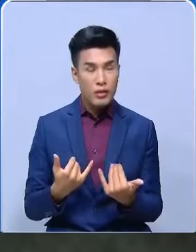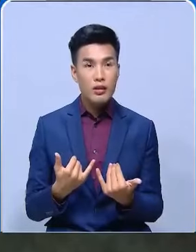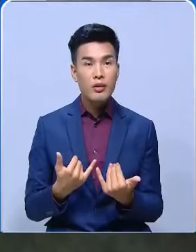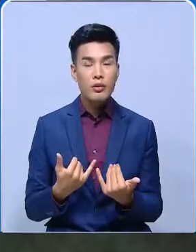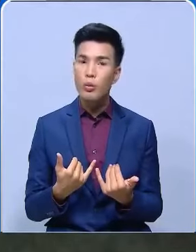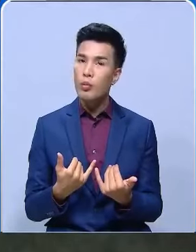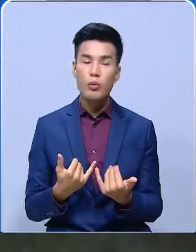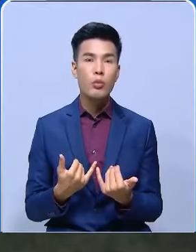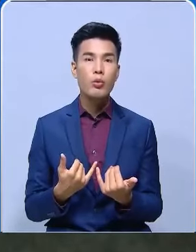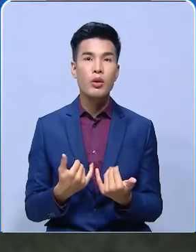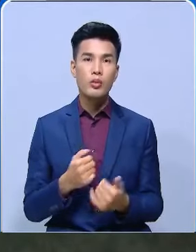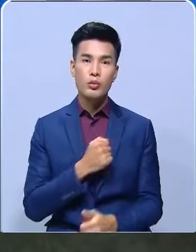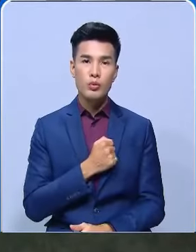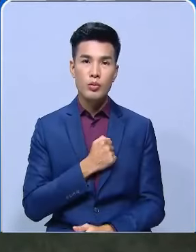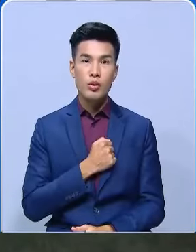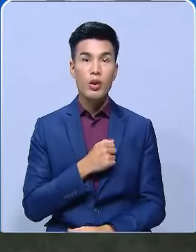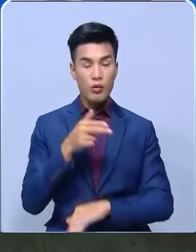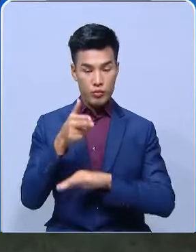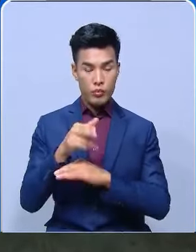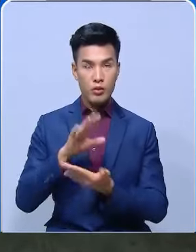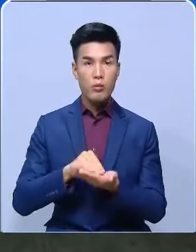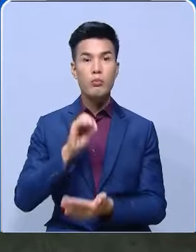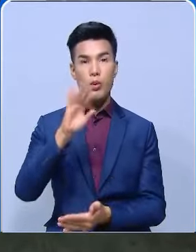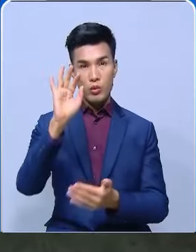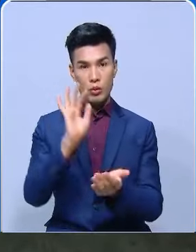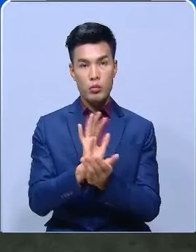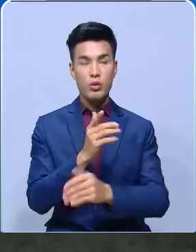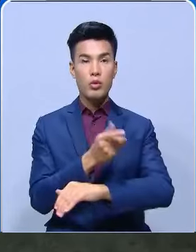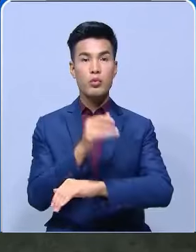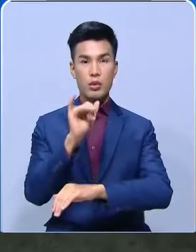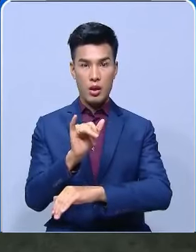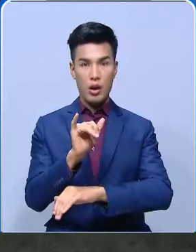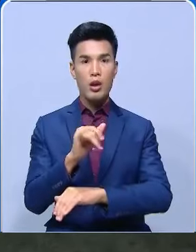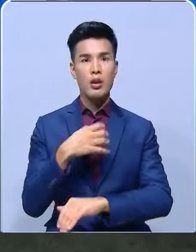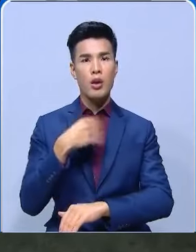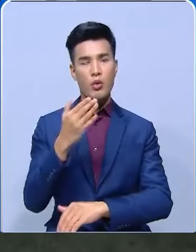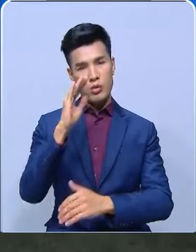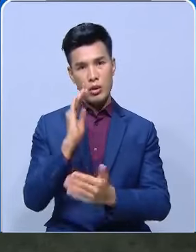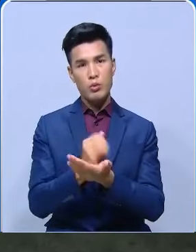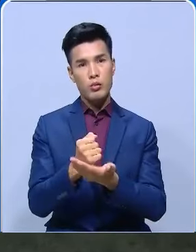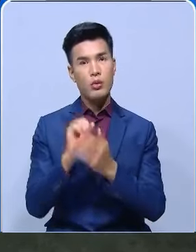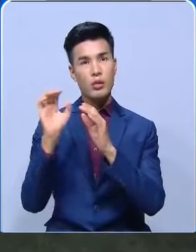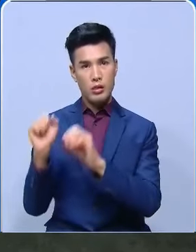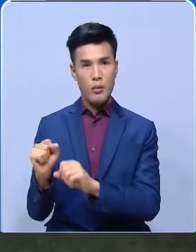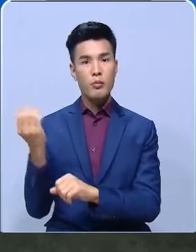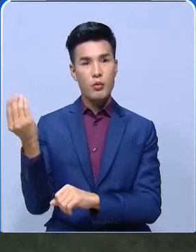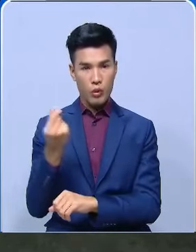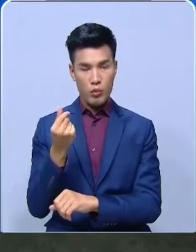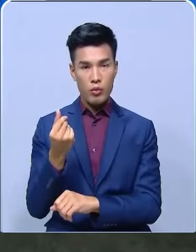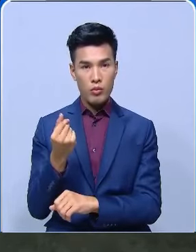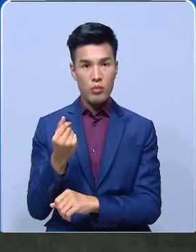นะคะก็เลยนำภาพวงจรปิดไปแจ้งความที่สภ.พระนครศรีอยุธยาอยากให้ตำรวจเร่งตามจับคนร้ายโดยเร็ว